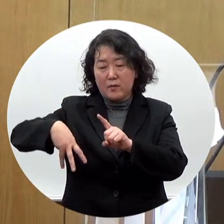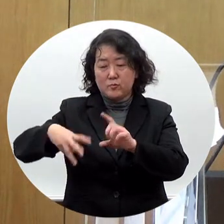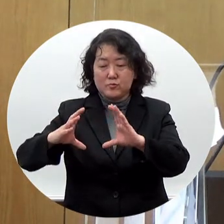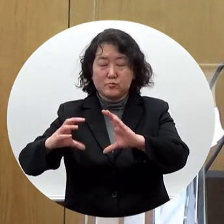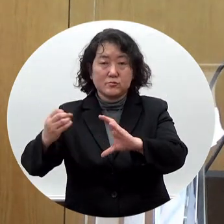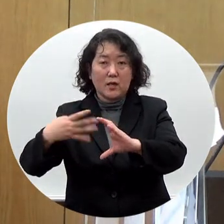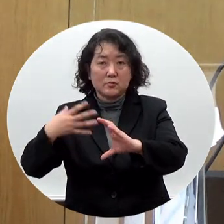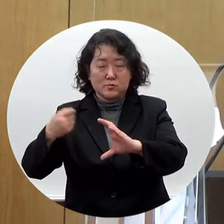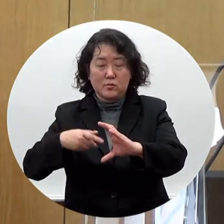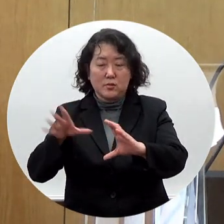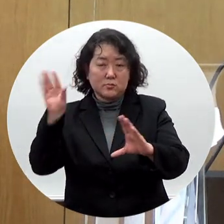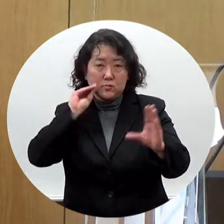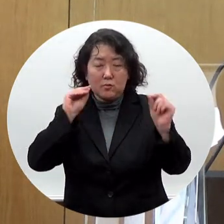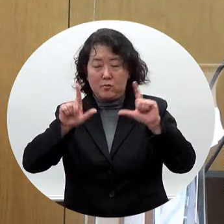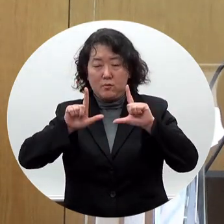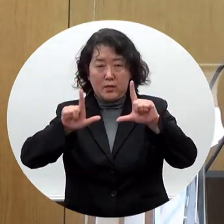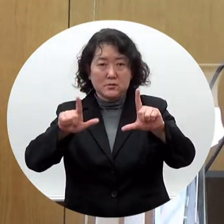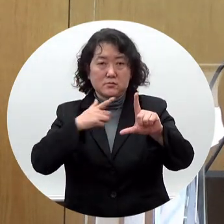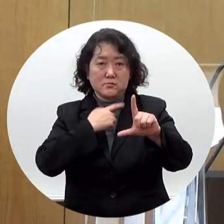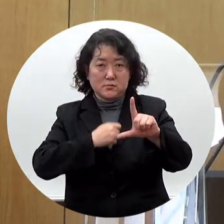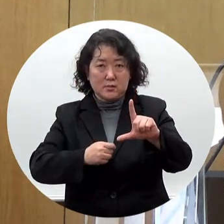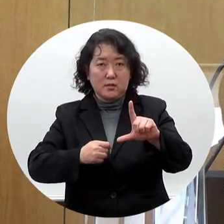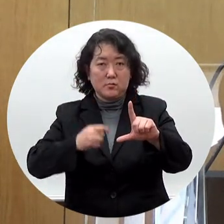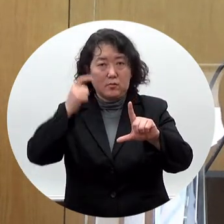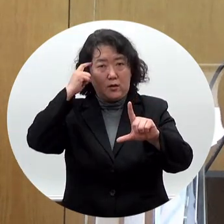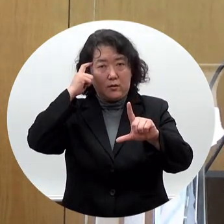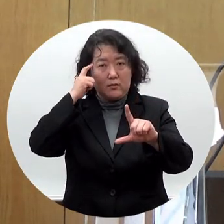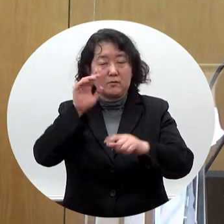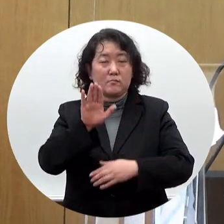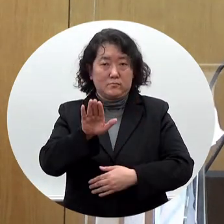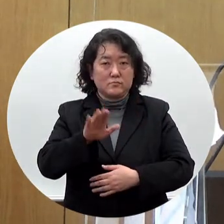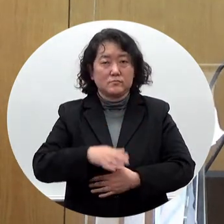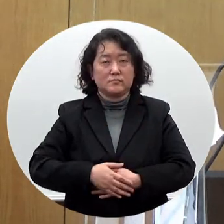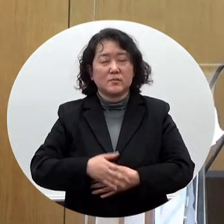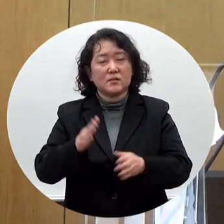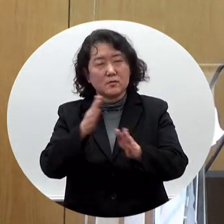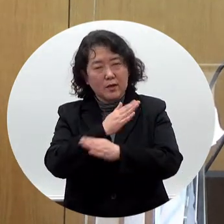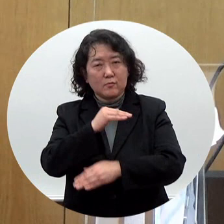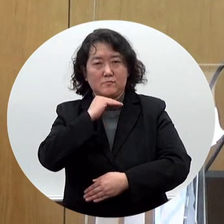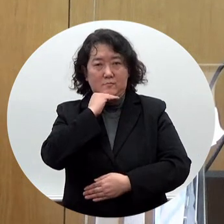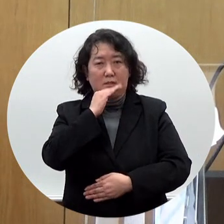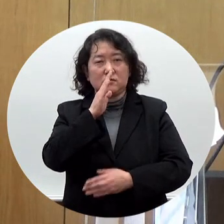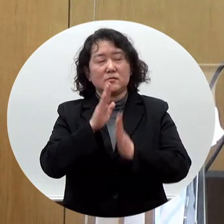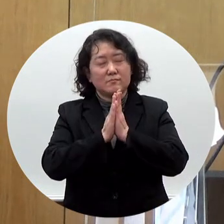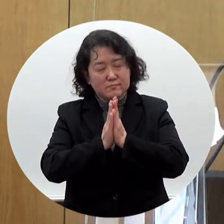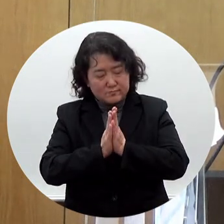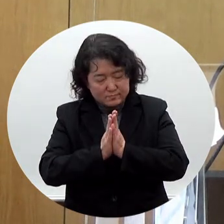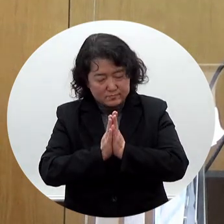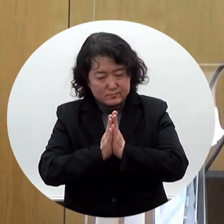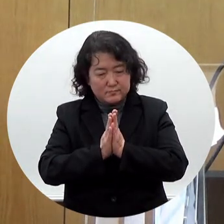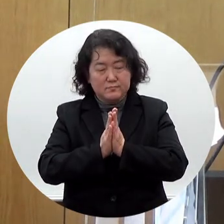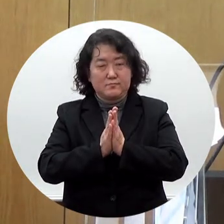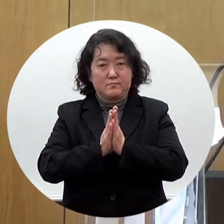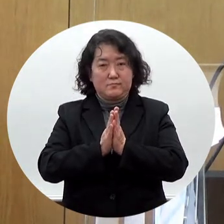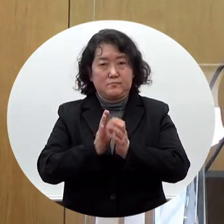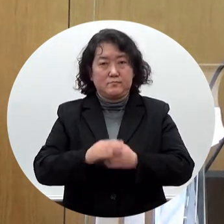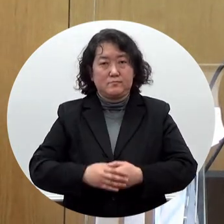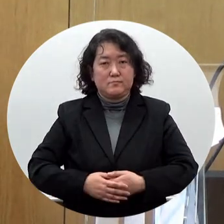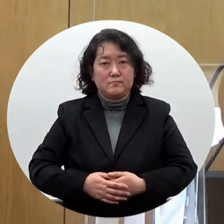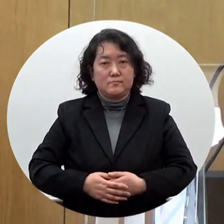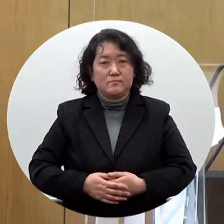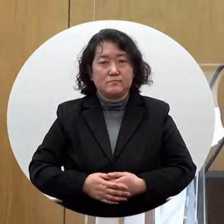に情報発信をしてまいりたいというふうに考えておりますので、しばらくお待ちをいただきますようにお願いを申し上げ